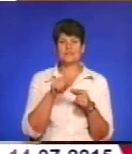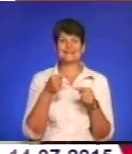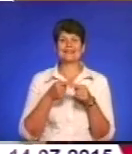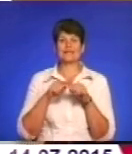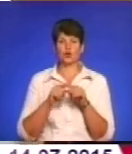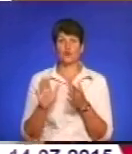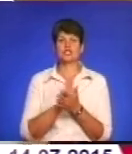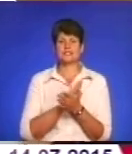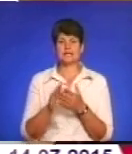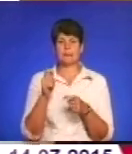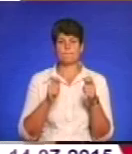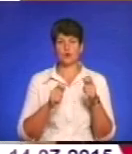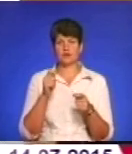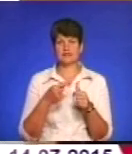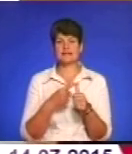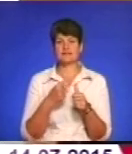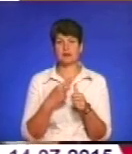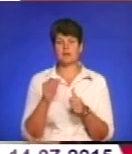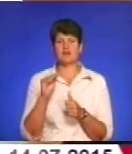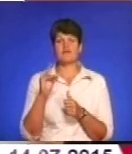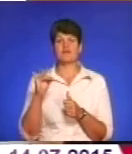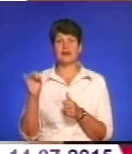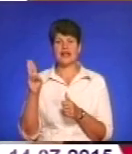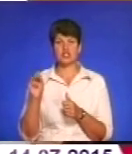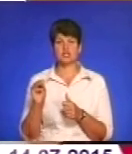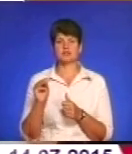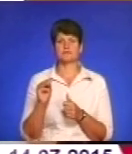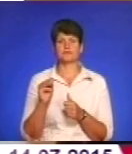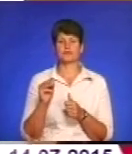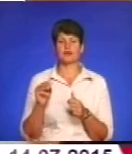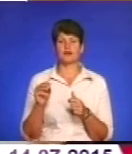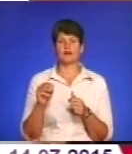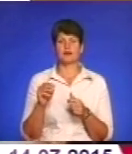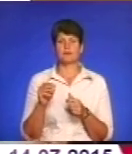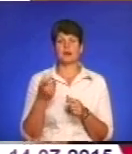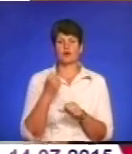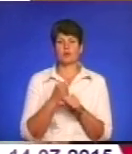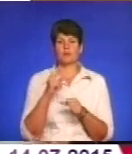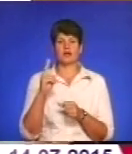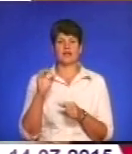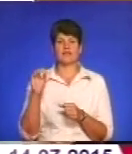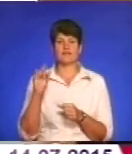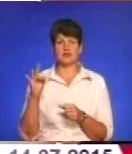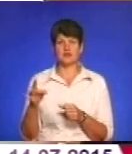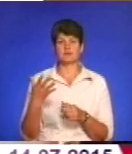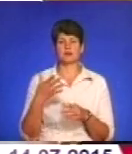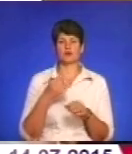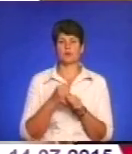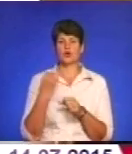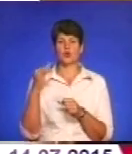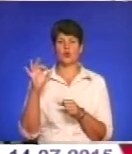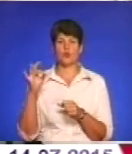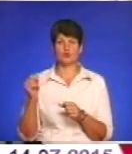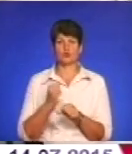очистки молока, вже називаємо її Fresh Milk Technology, ми випускаємо кефіри, ми випускаємо йогурти, ми випускаємо